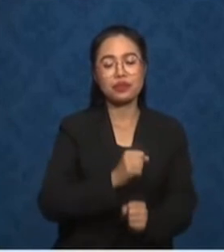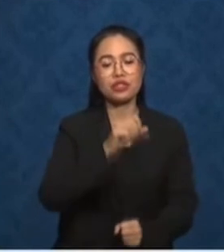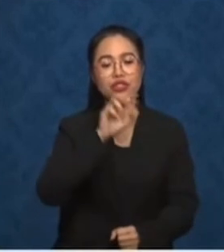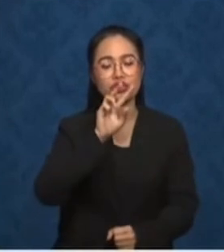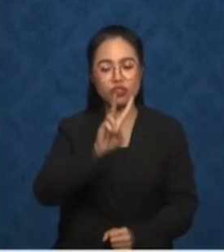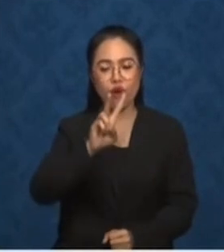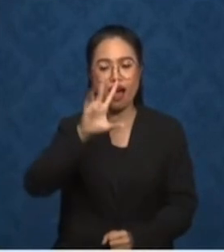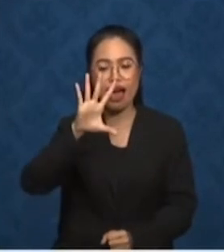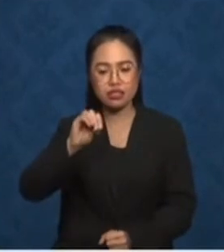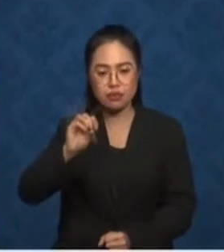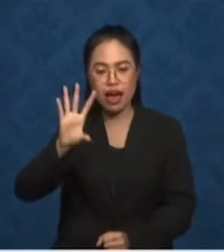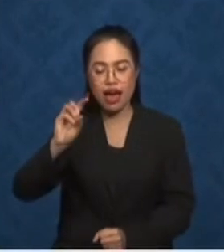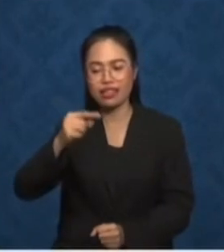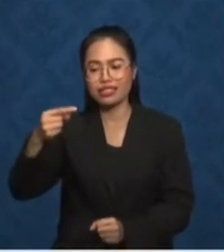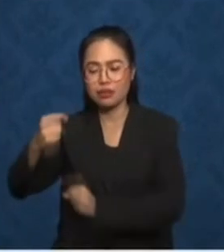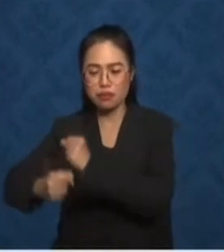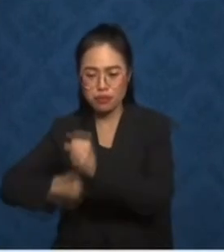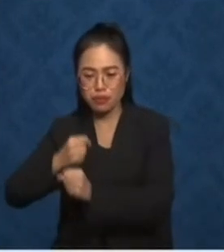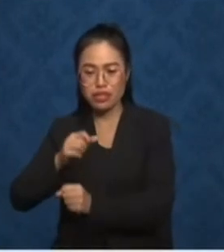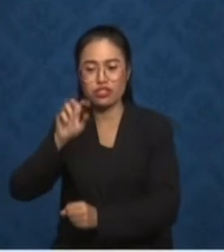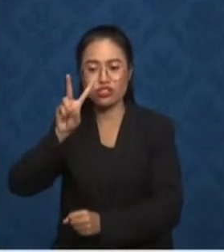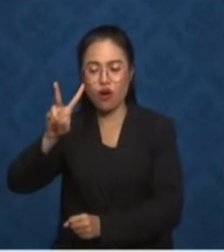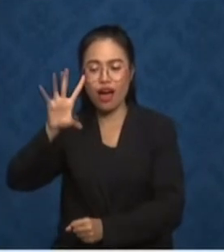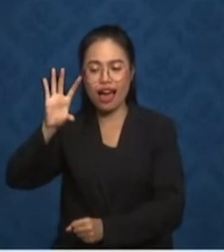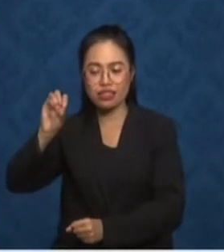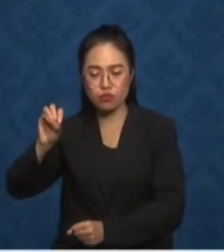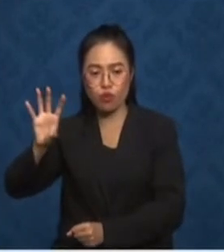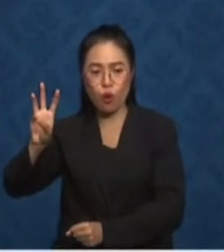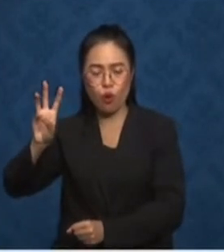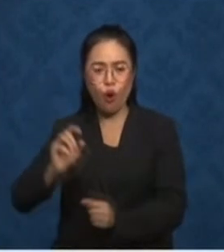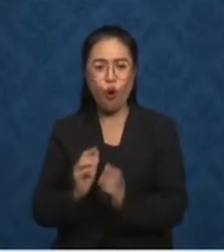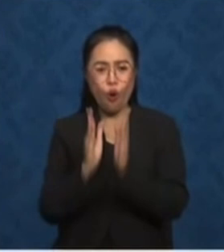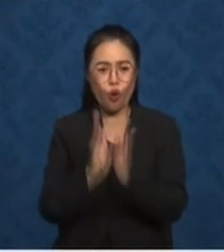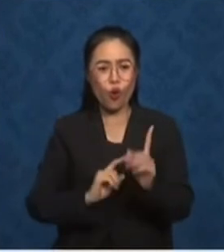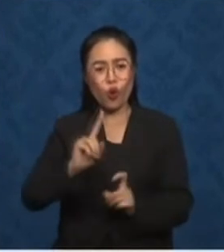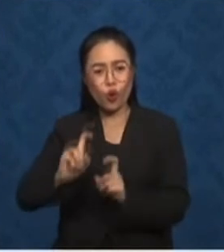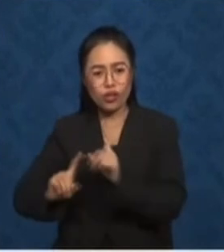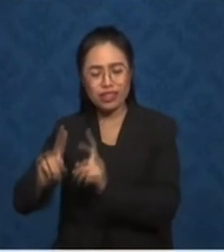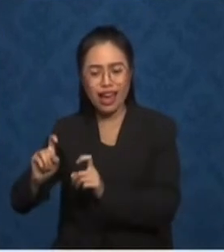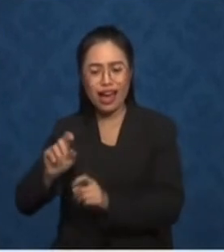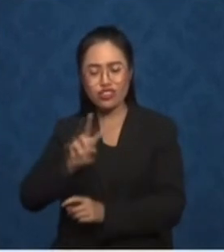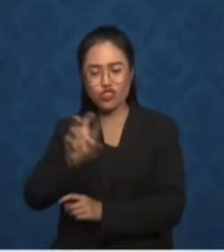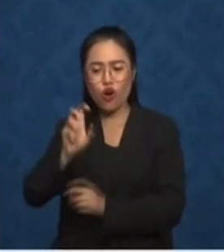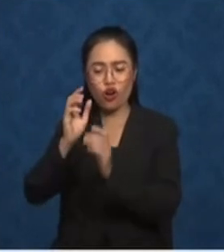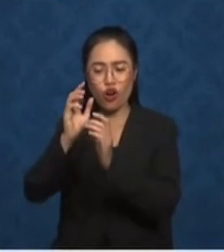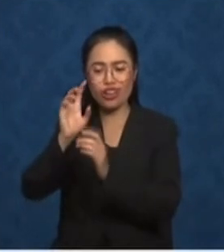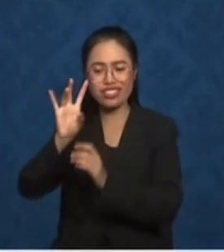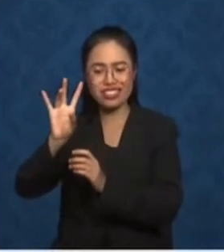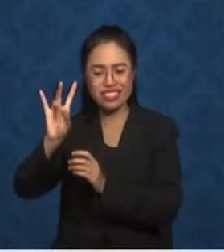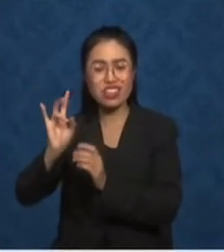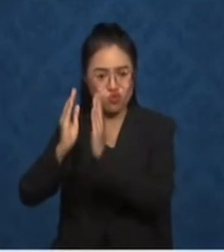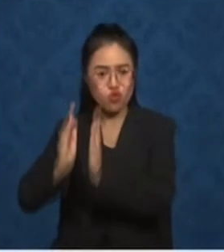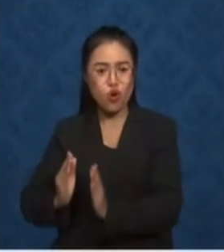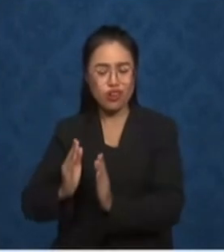2,86616 ส้นปี มคนตายไปแล้ว 207 คนครั ทั่วประเทศมช้างตายไปแลว 190 ตัวครับ